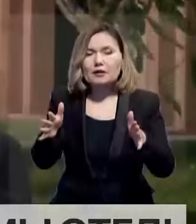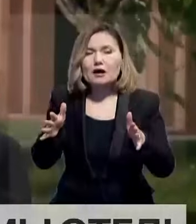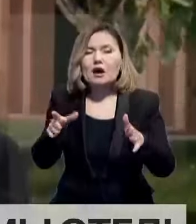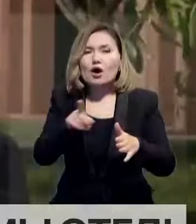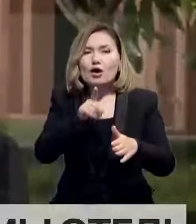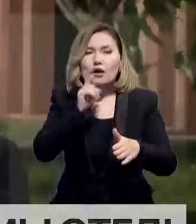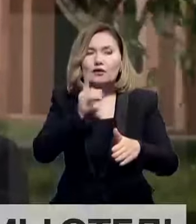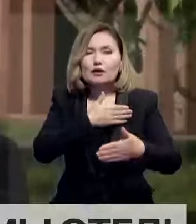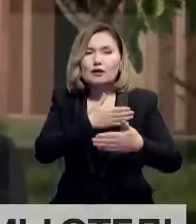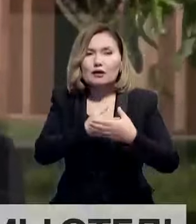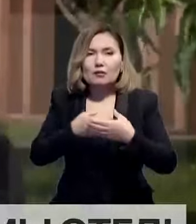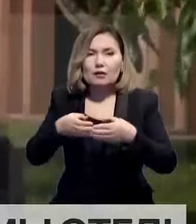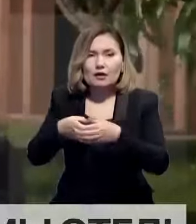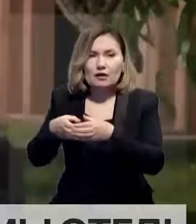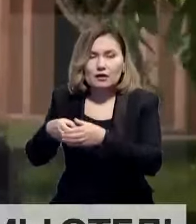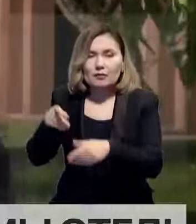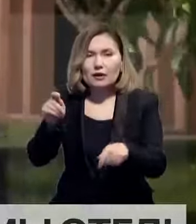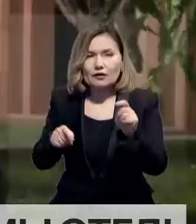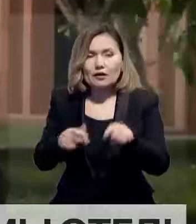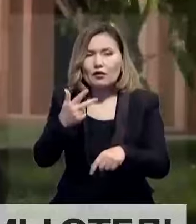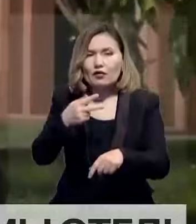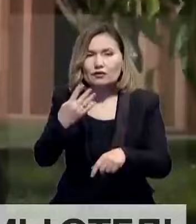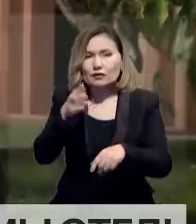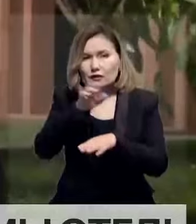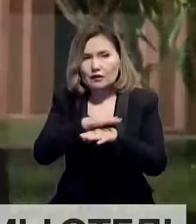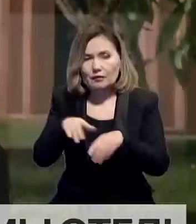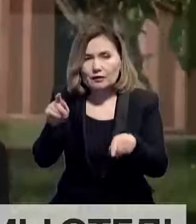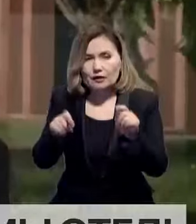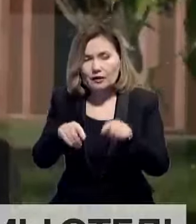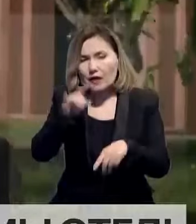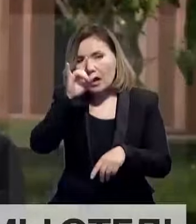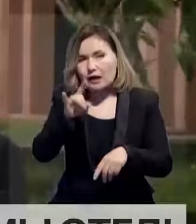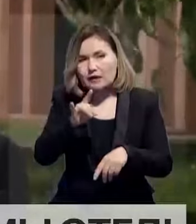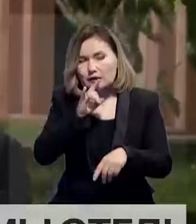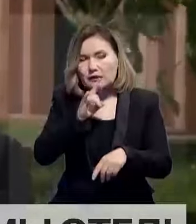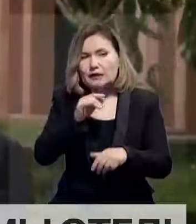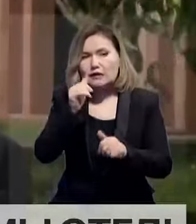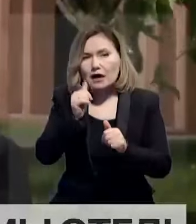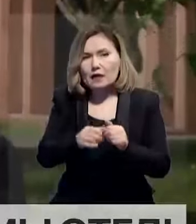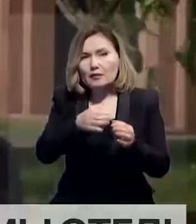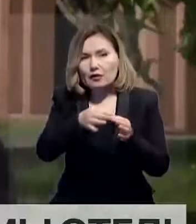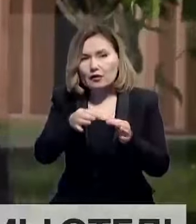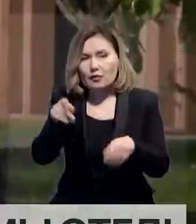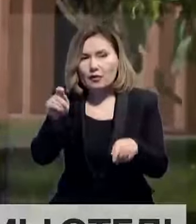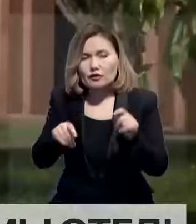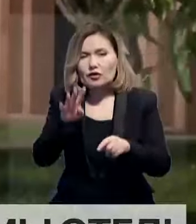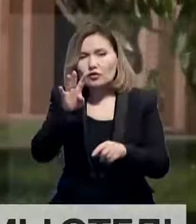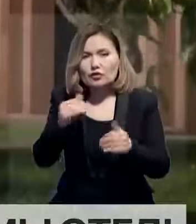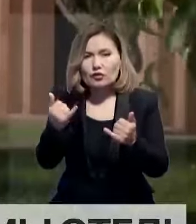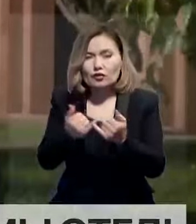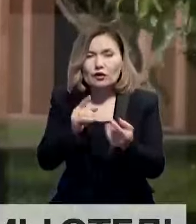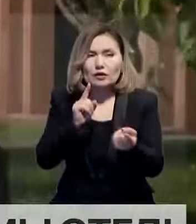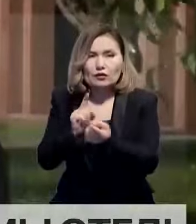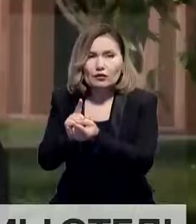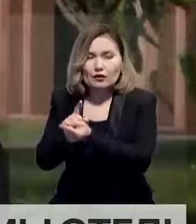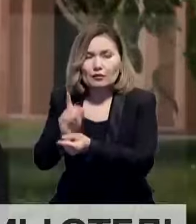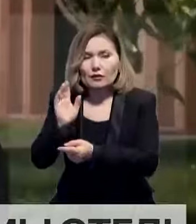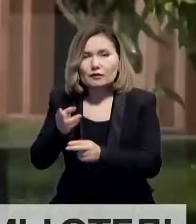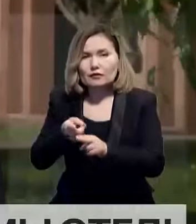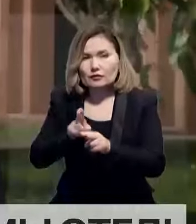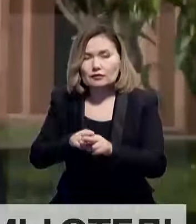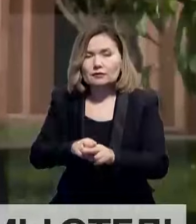волонтерлер қатысайын деп жатыр. 34 елдің волонтер. Сонымен Қазақстанның әрбір өңірінен келеді. Жалпы 400-ге жуық қонақтарды күтіп отырмын осы волонтерлік